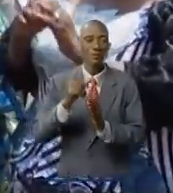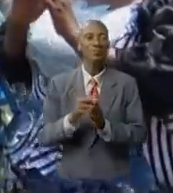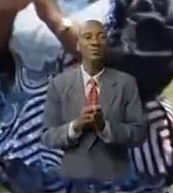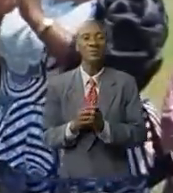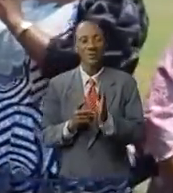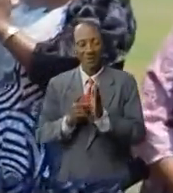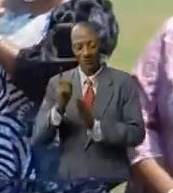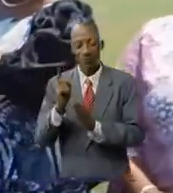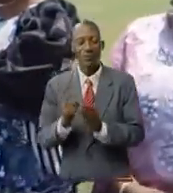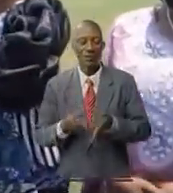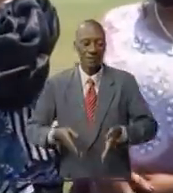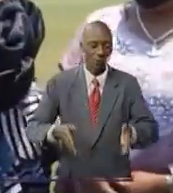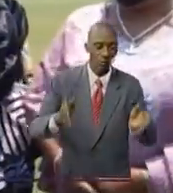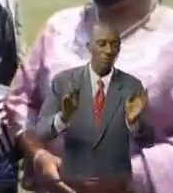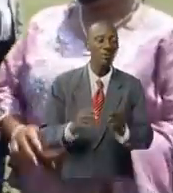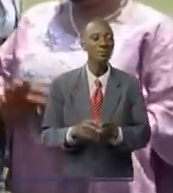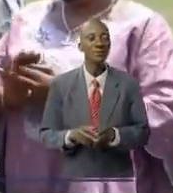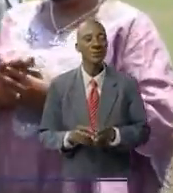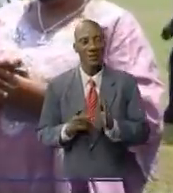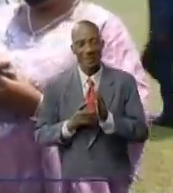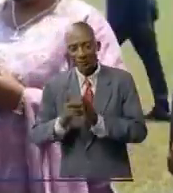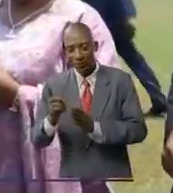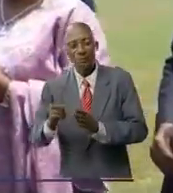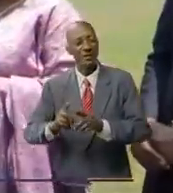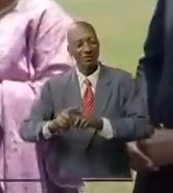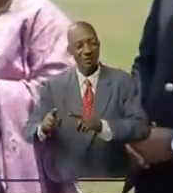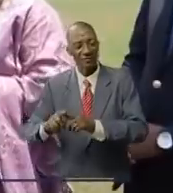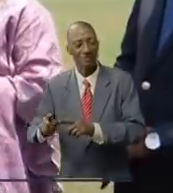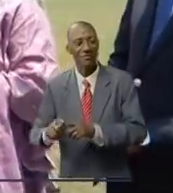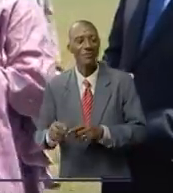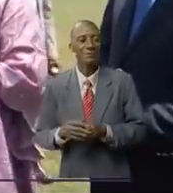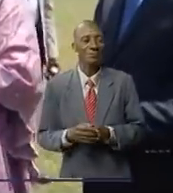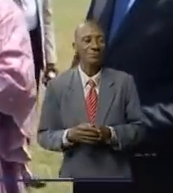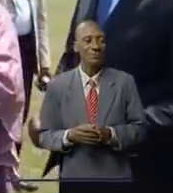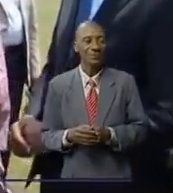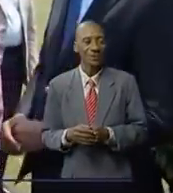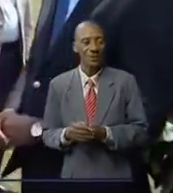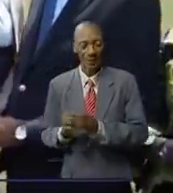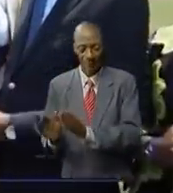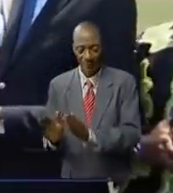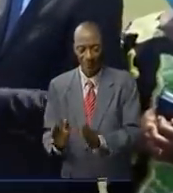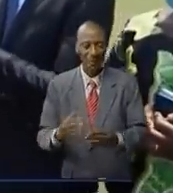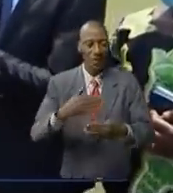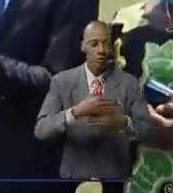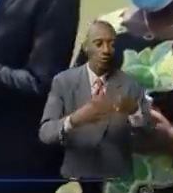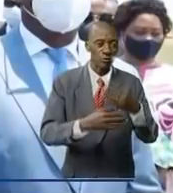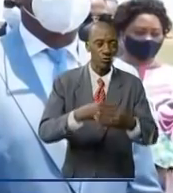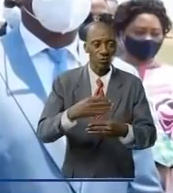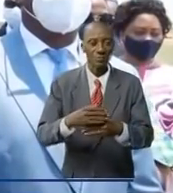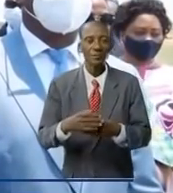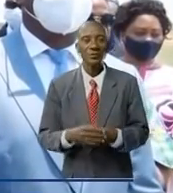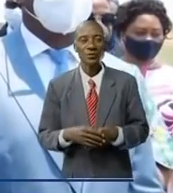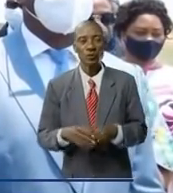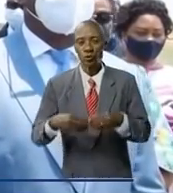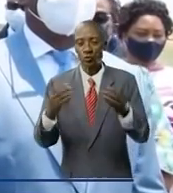infrastructures, améliorer notre capacité à donner à manger la nourriture à nos populations, à donner de l'eau à